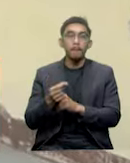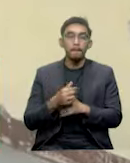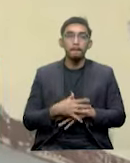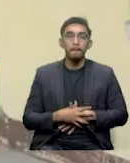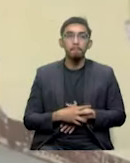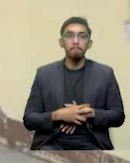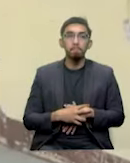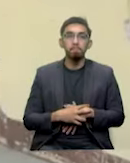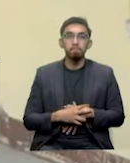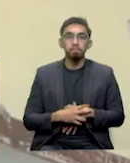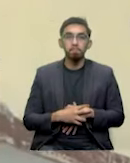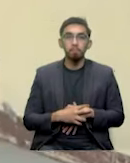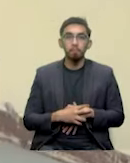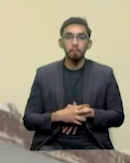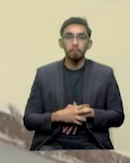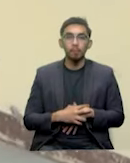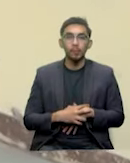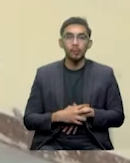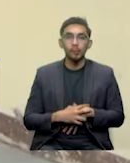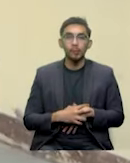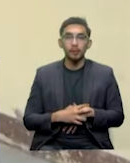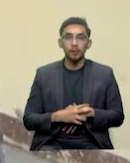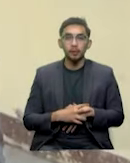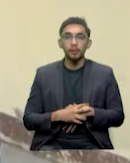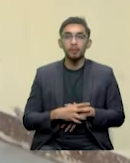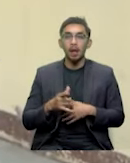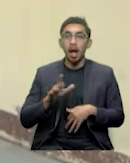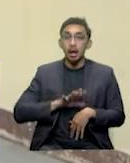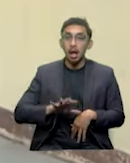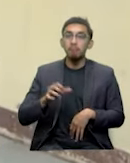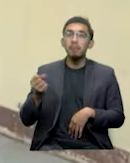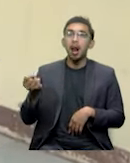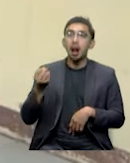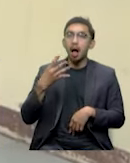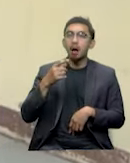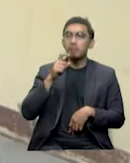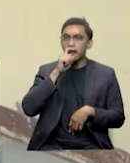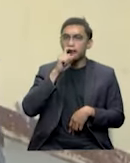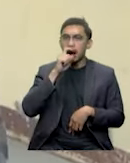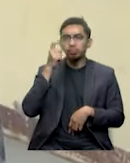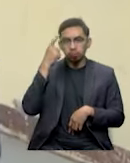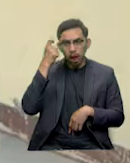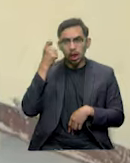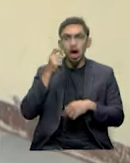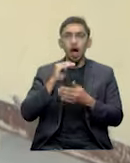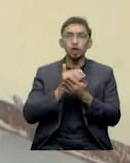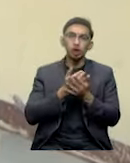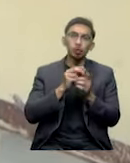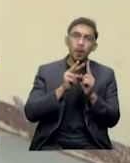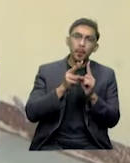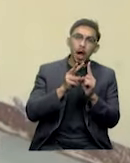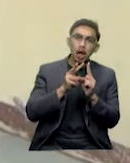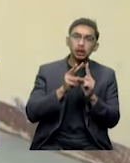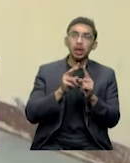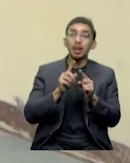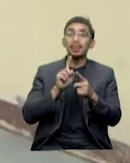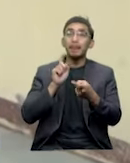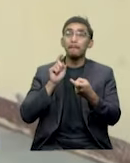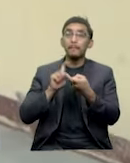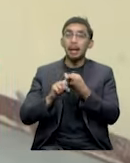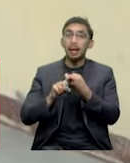percaya saja Bapak sama saya, kata anak saya. Karena apa yang mengajak itu adalah bukan orang siapa-siapa, orang